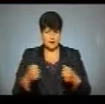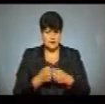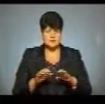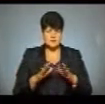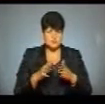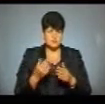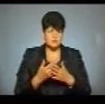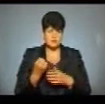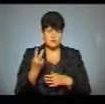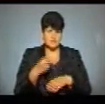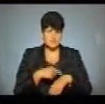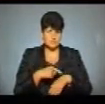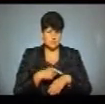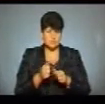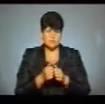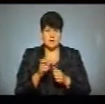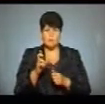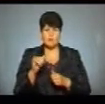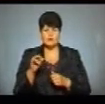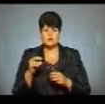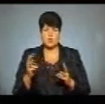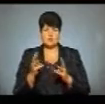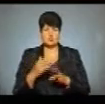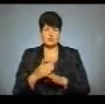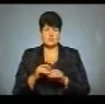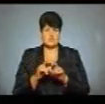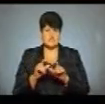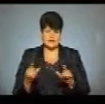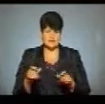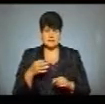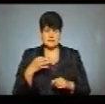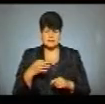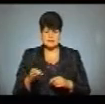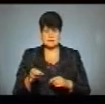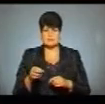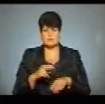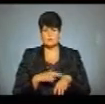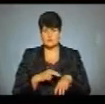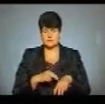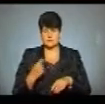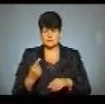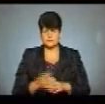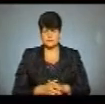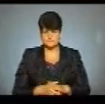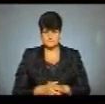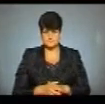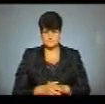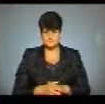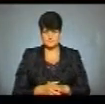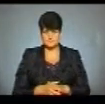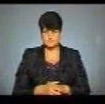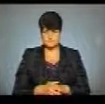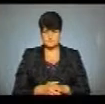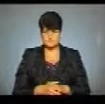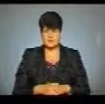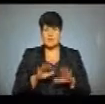близько 12-ї години біля Бучацької пожежної частини, повідомив речник Нацполіції області Андрій Василик.